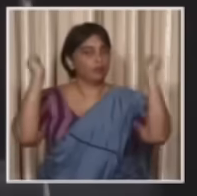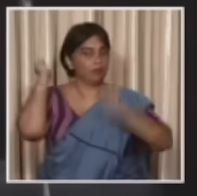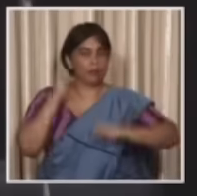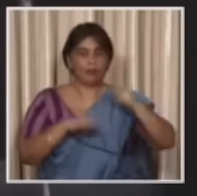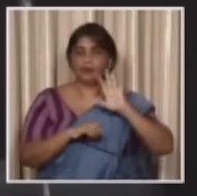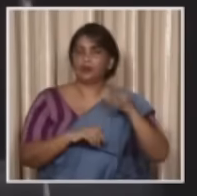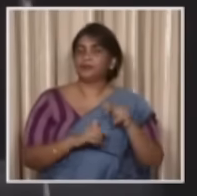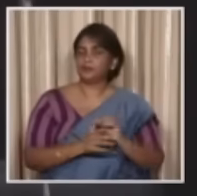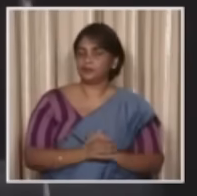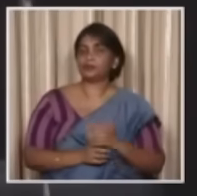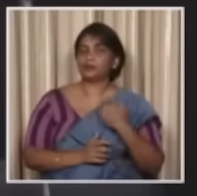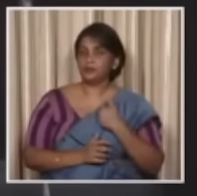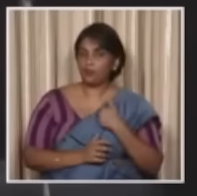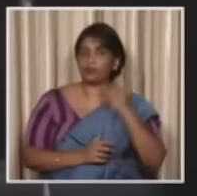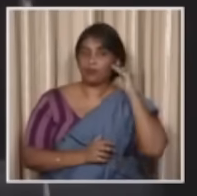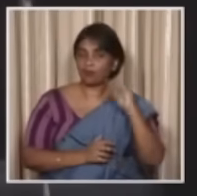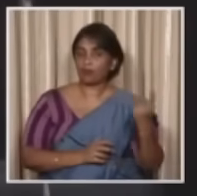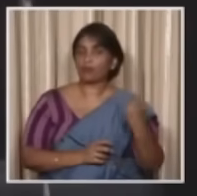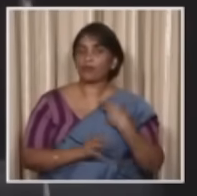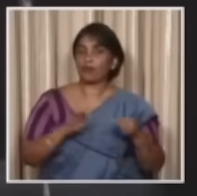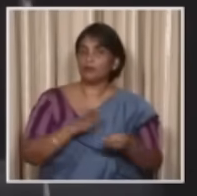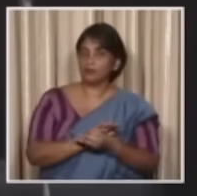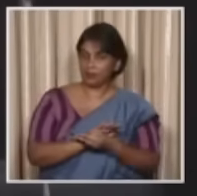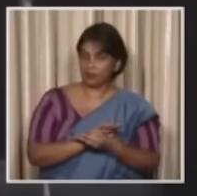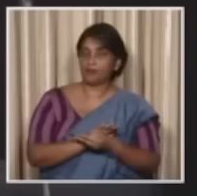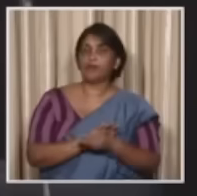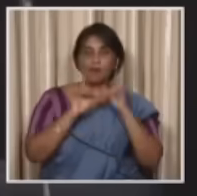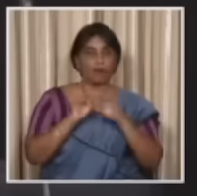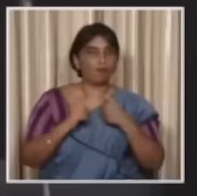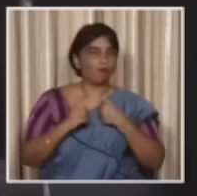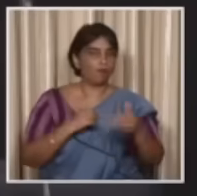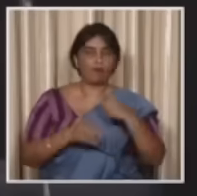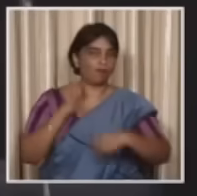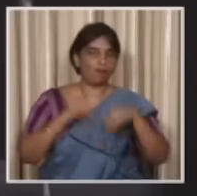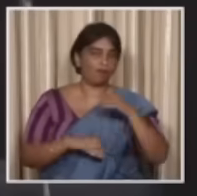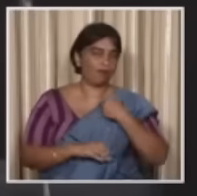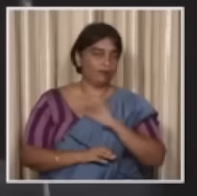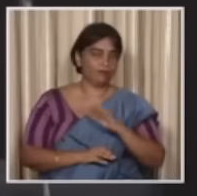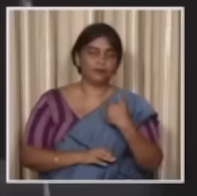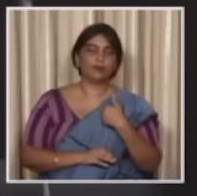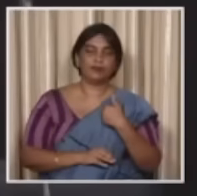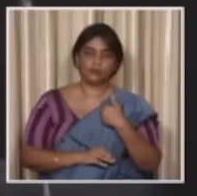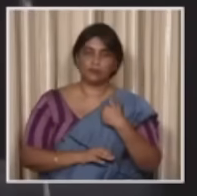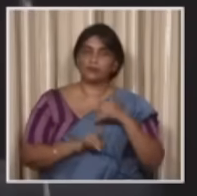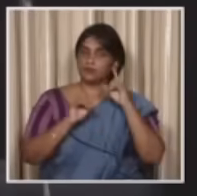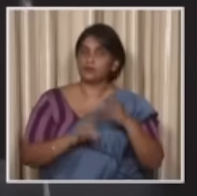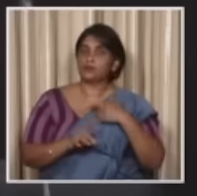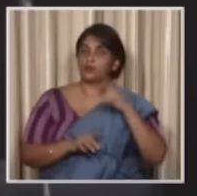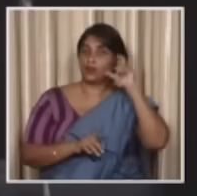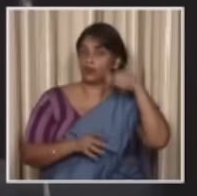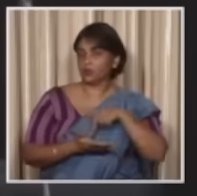තත්ත්වයට ගිහිල්ලා මමයි මගේ දූත්ෙක් එකතු වෙලා පගා ගහලා එහෙම කරලා නෙවෙයි අපි දේශපාලනය කරන්නේ. එහෙම නැත්නම් මං කොළඹ